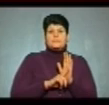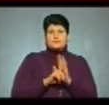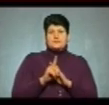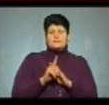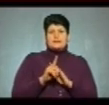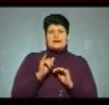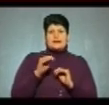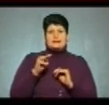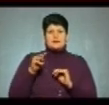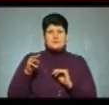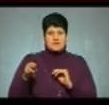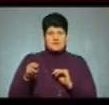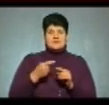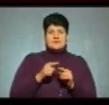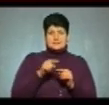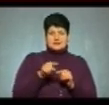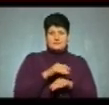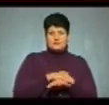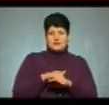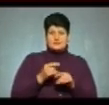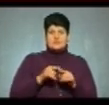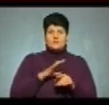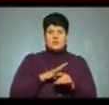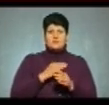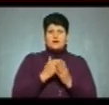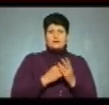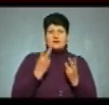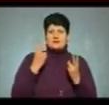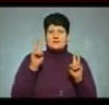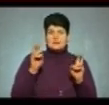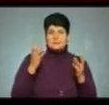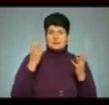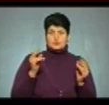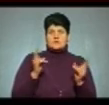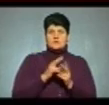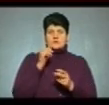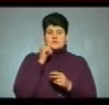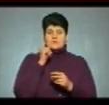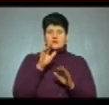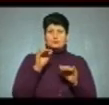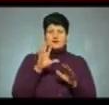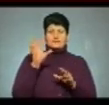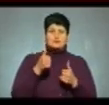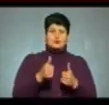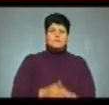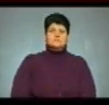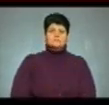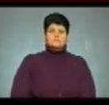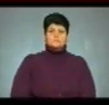ІТП на цій вулиці. Це була програма «Тема дня», зустрінемося завтра у цій же порі, кажу вам до побачення і на все добре.